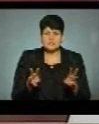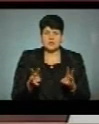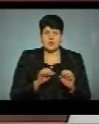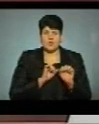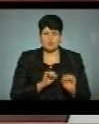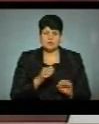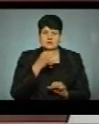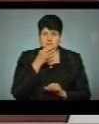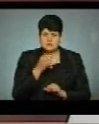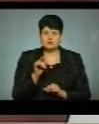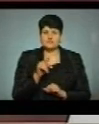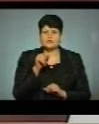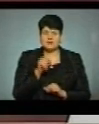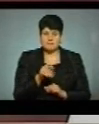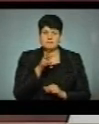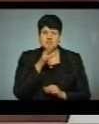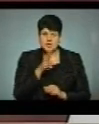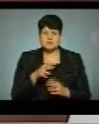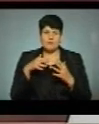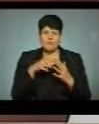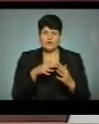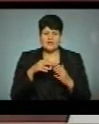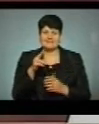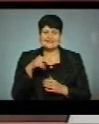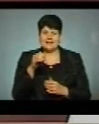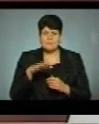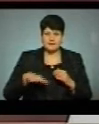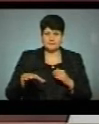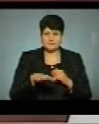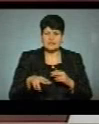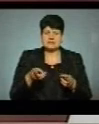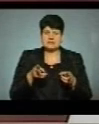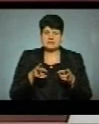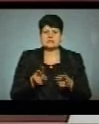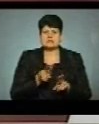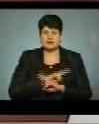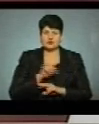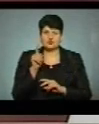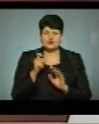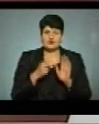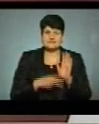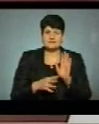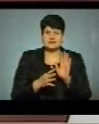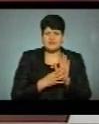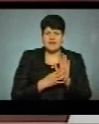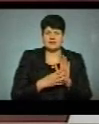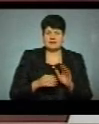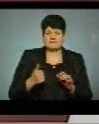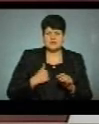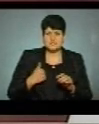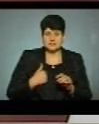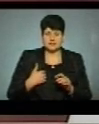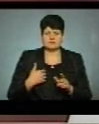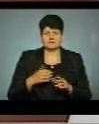оприлюднив дані, де було сказано, що під час боїв на Дебальцевому плацдармі загинули 179 українських військових. 110